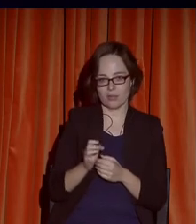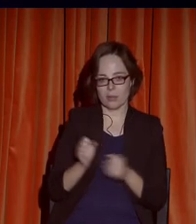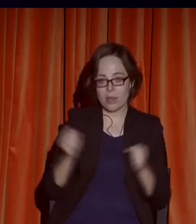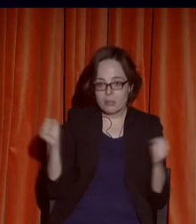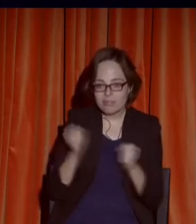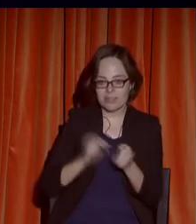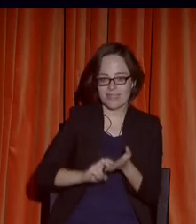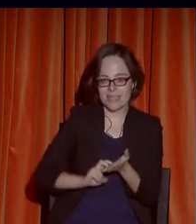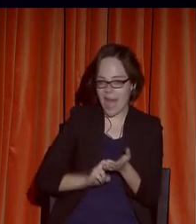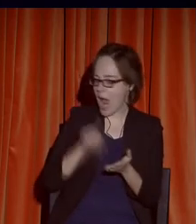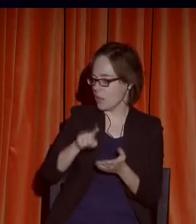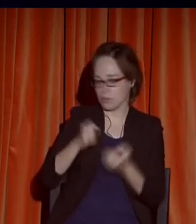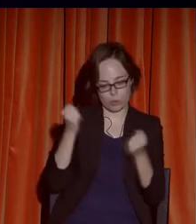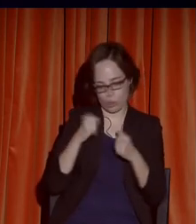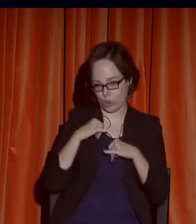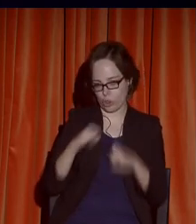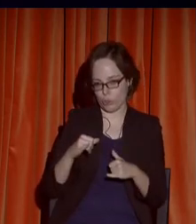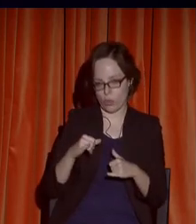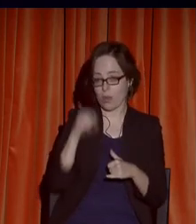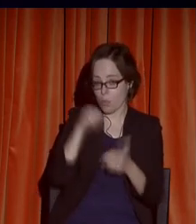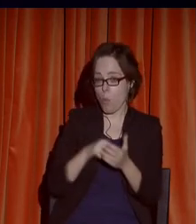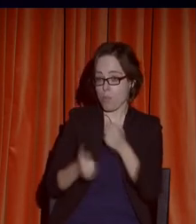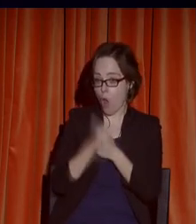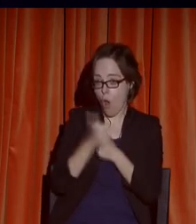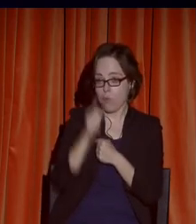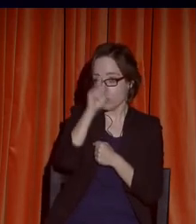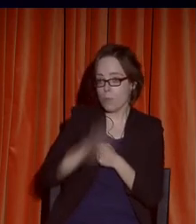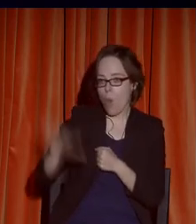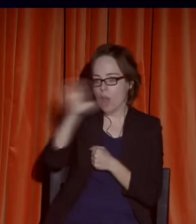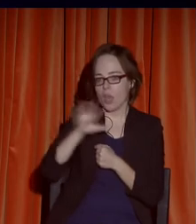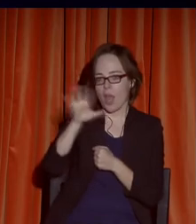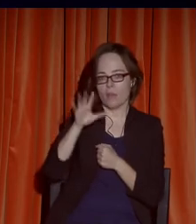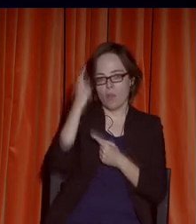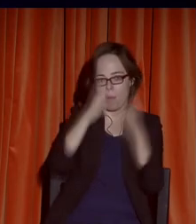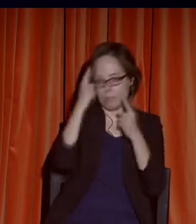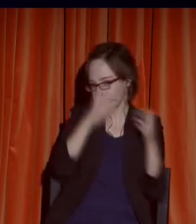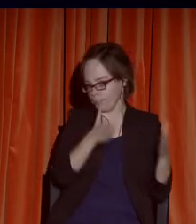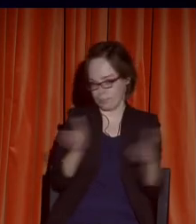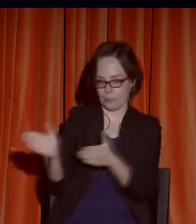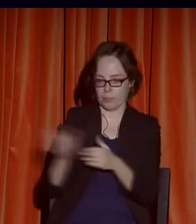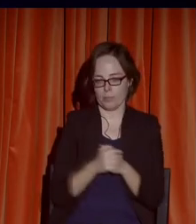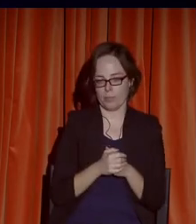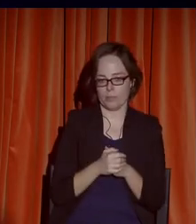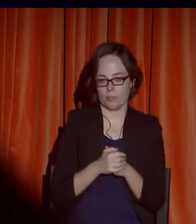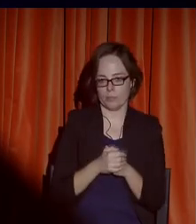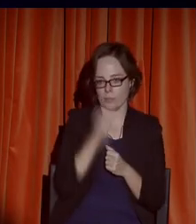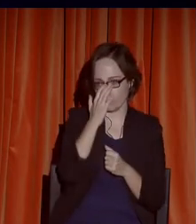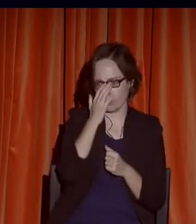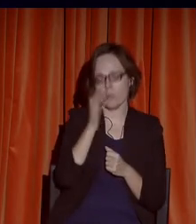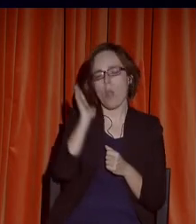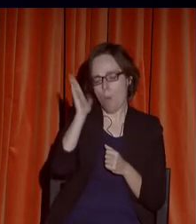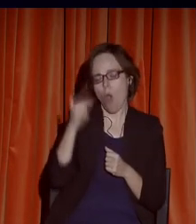siła, która pcha nasze społeczeństwa w tę czy w inną stronę. Ja może potem powiem, jak będziemy mówić troszkę